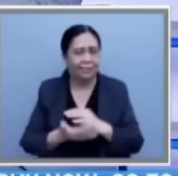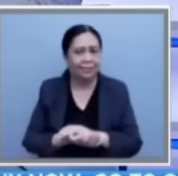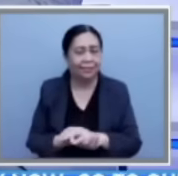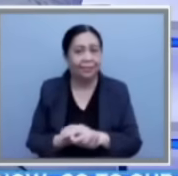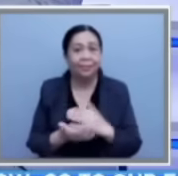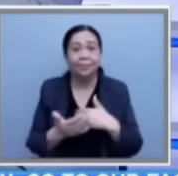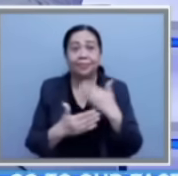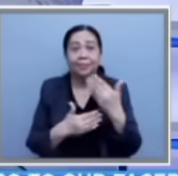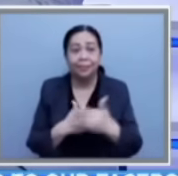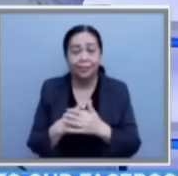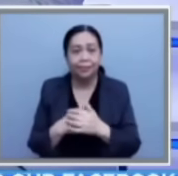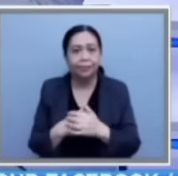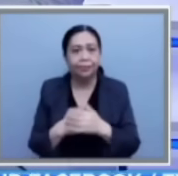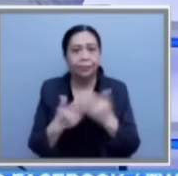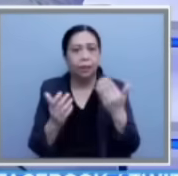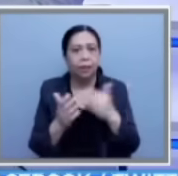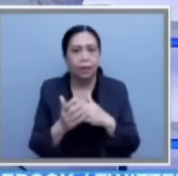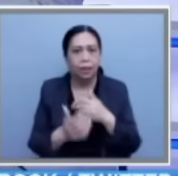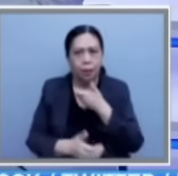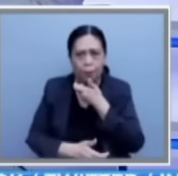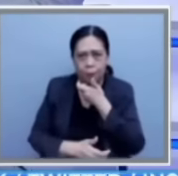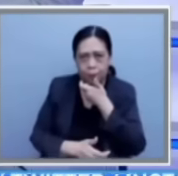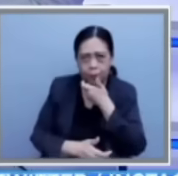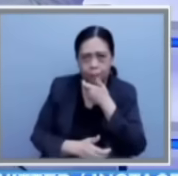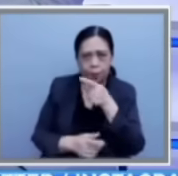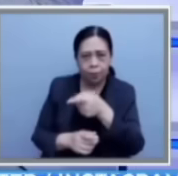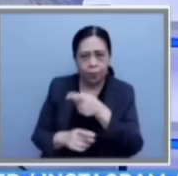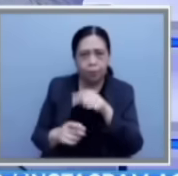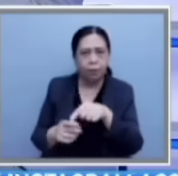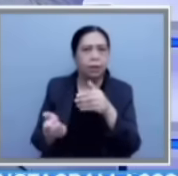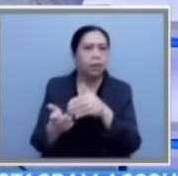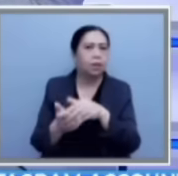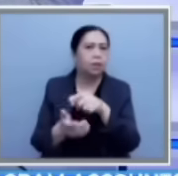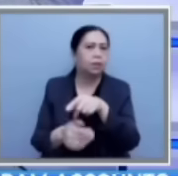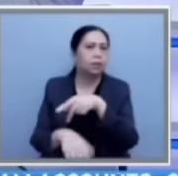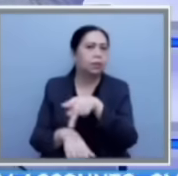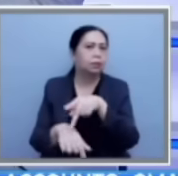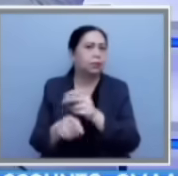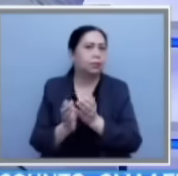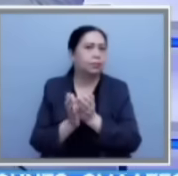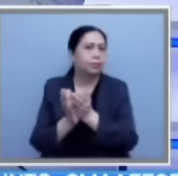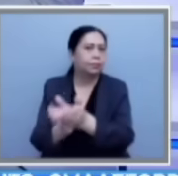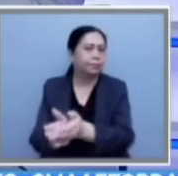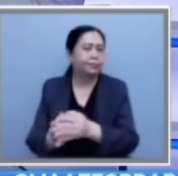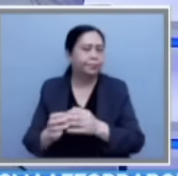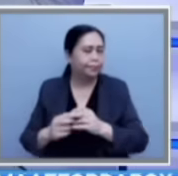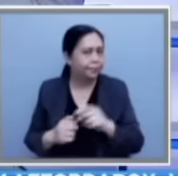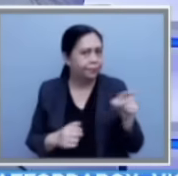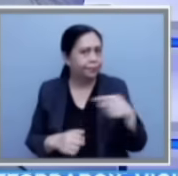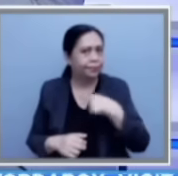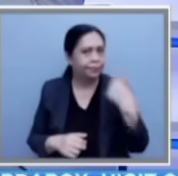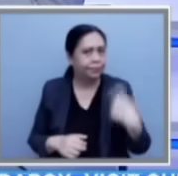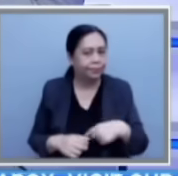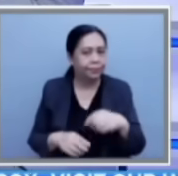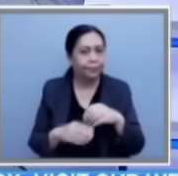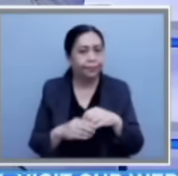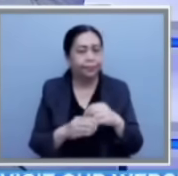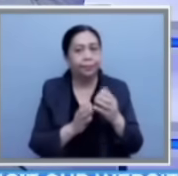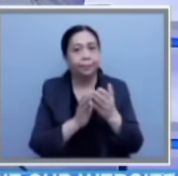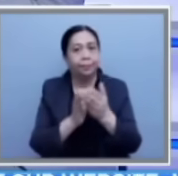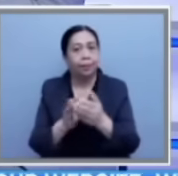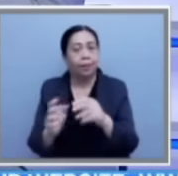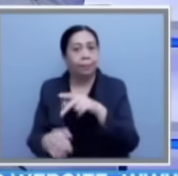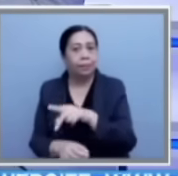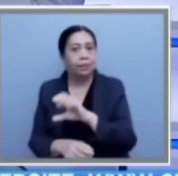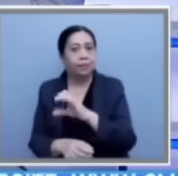nir dayohan na naman ng China coastguard ang resupply mission ng Pilipinas sa ayungin sh sakay ng isa sa mga barko ng Philippine coastguard